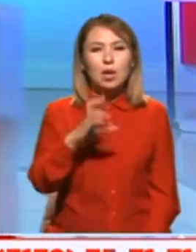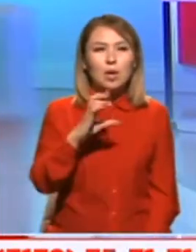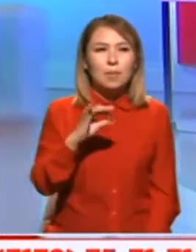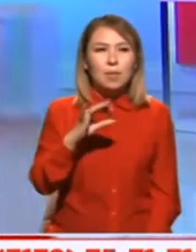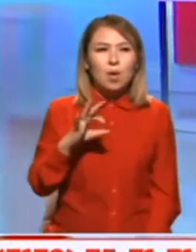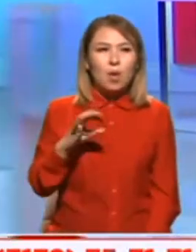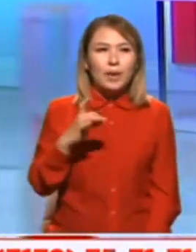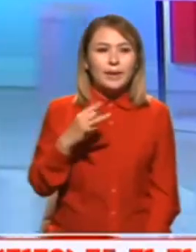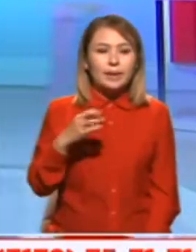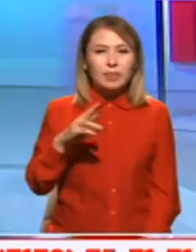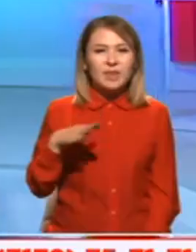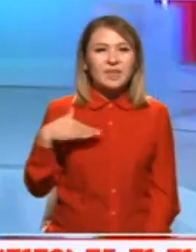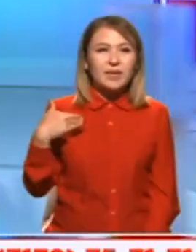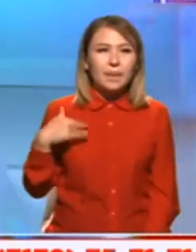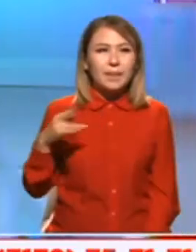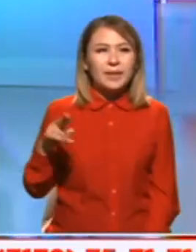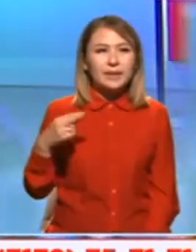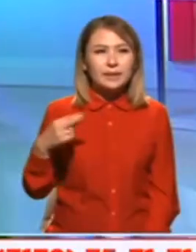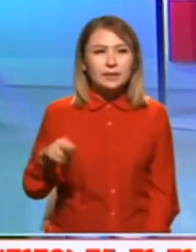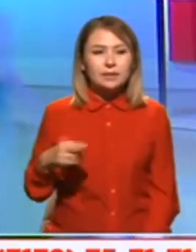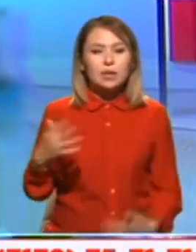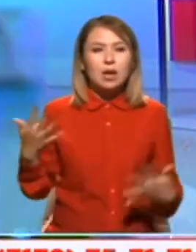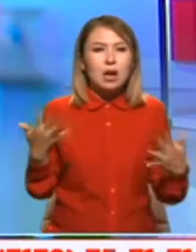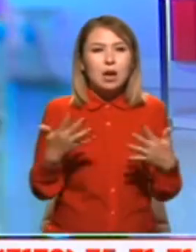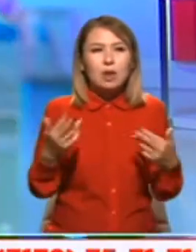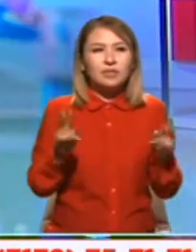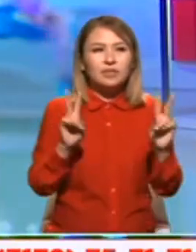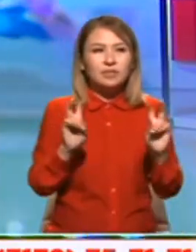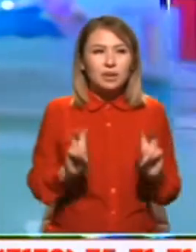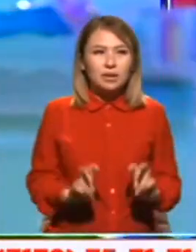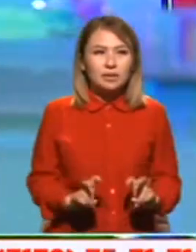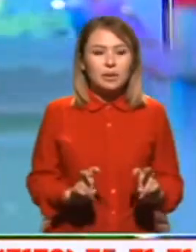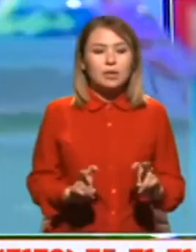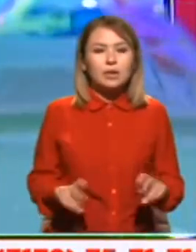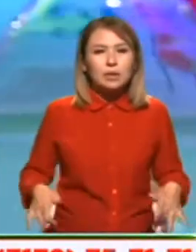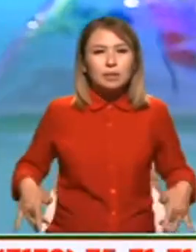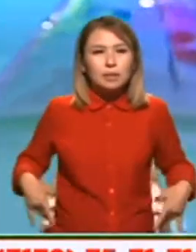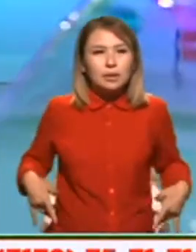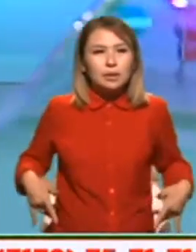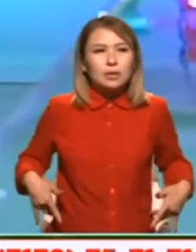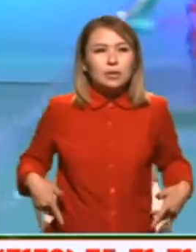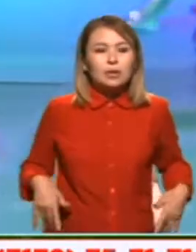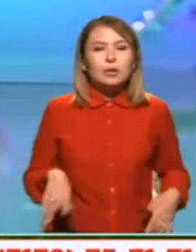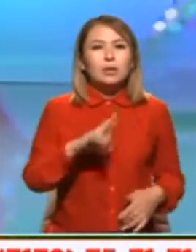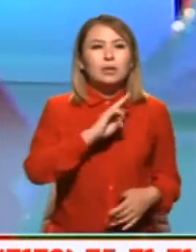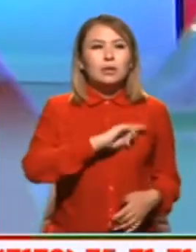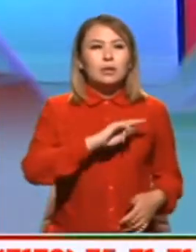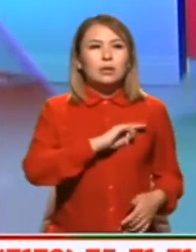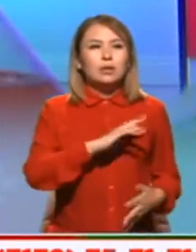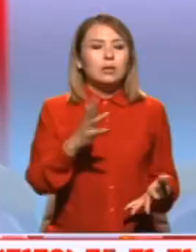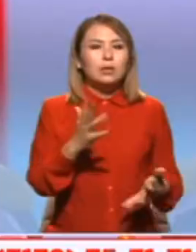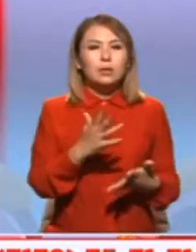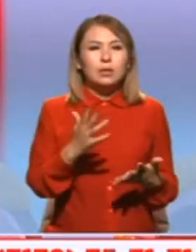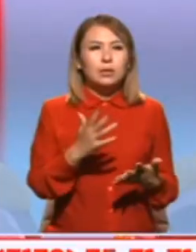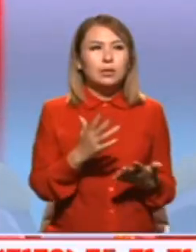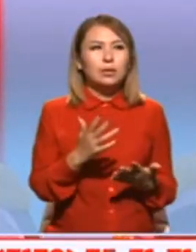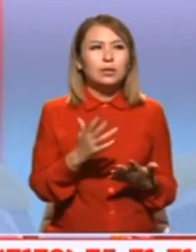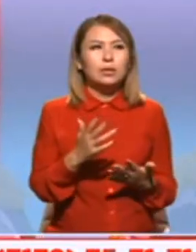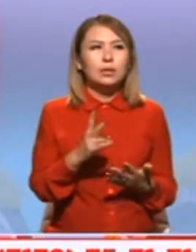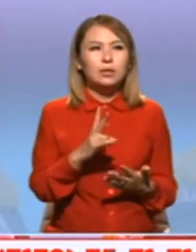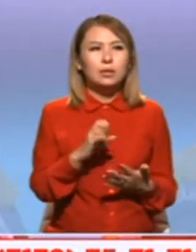құрамын, витамин D-ның құрамын, және де креатинин мочевина дейміз, яғни бүйректің қызметіне жауап беретін көрсеткіштер, және ең